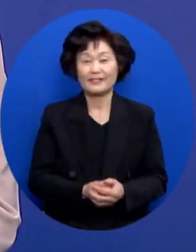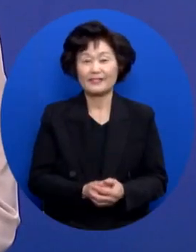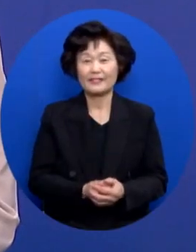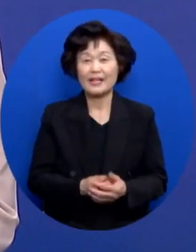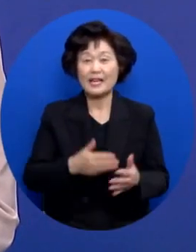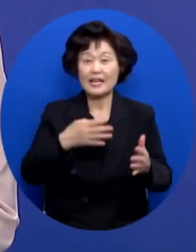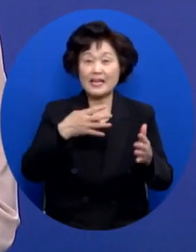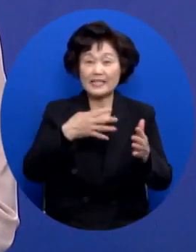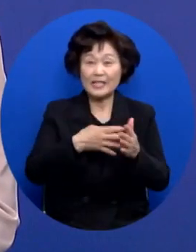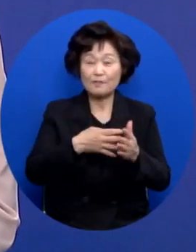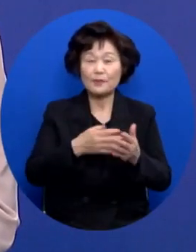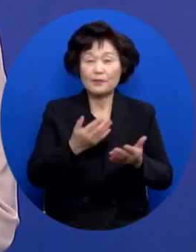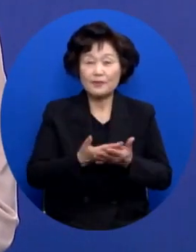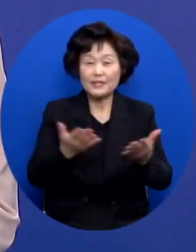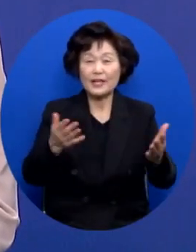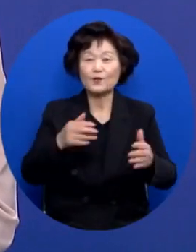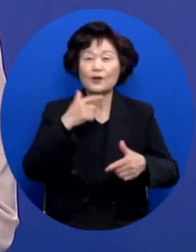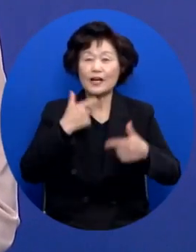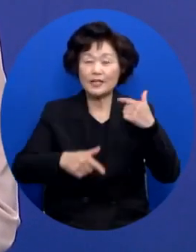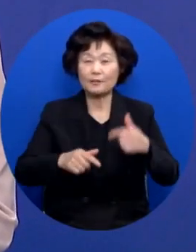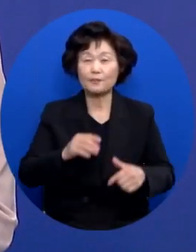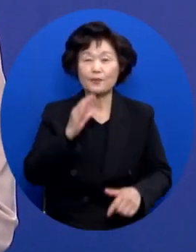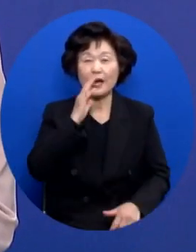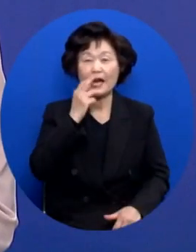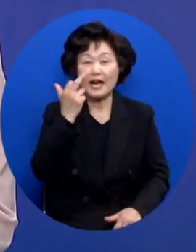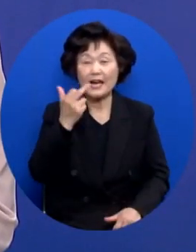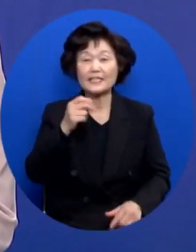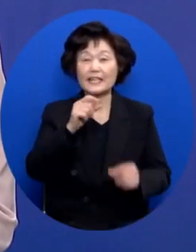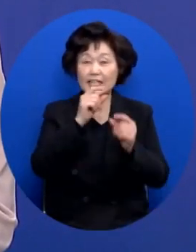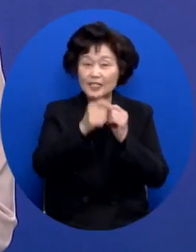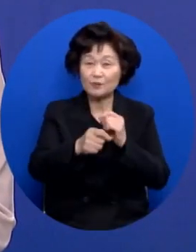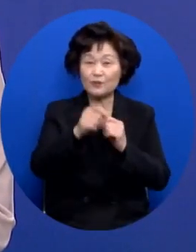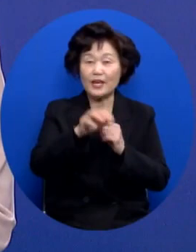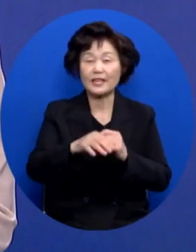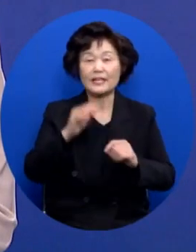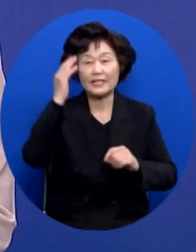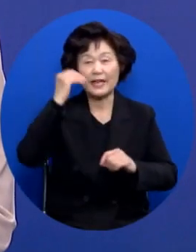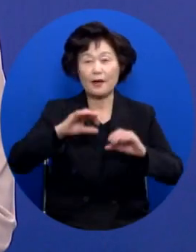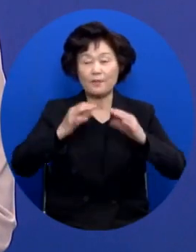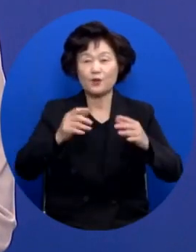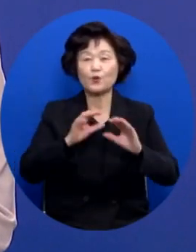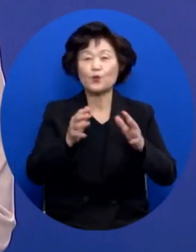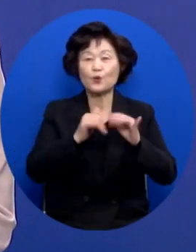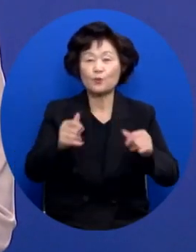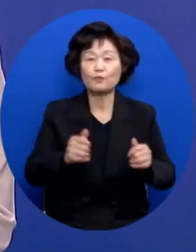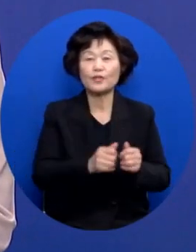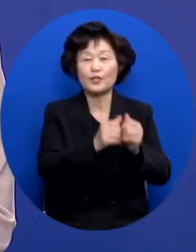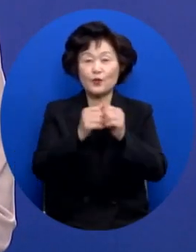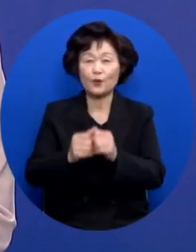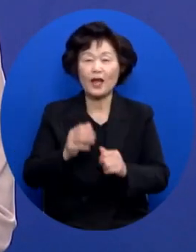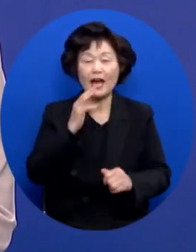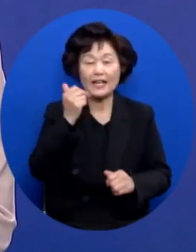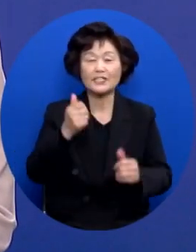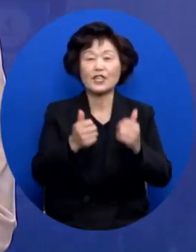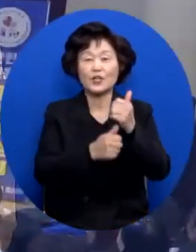사단법인 나눔과 기쁨 아산 지부는 대한민국 국민동행 아산 위원회 발대식을